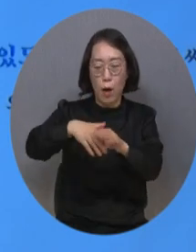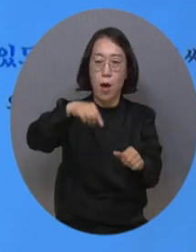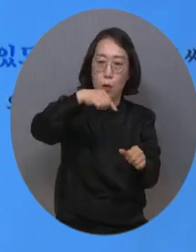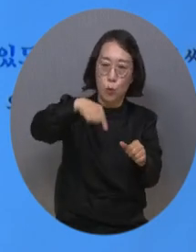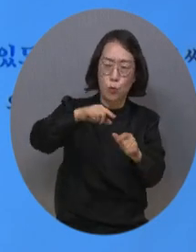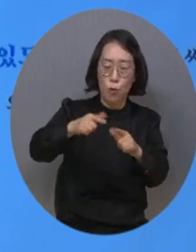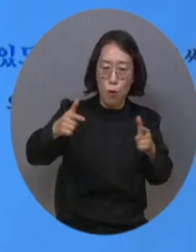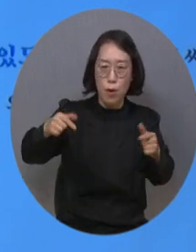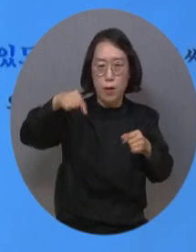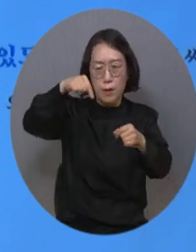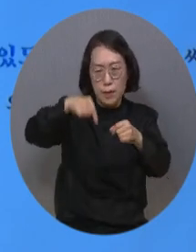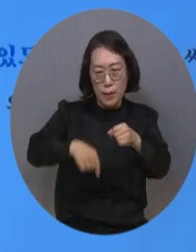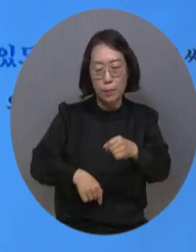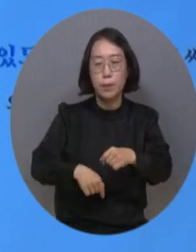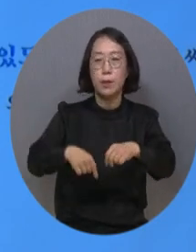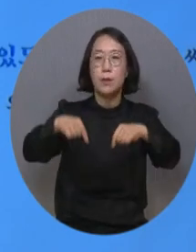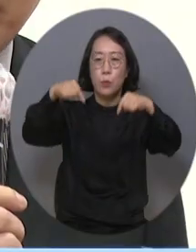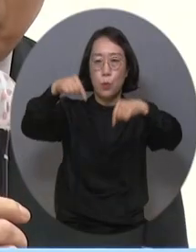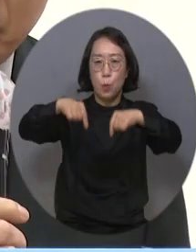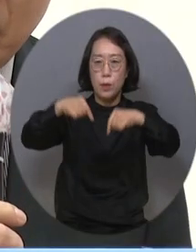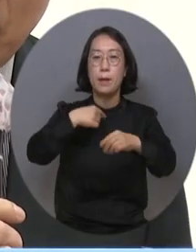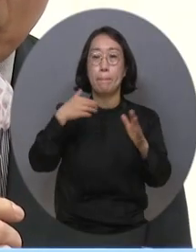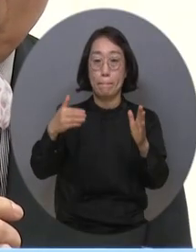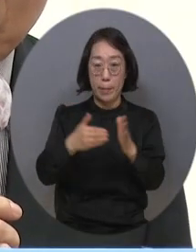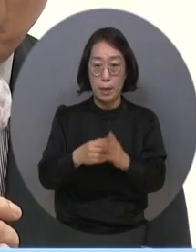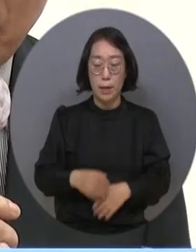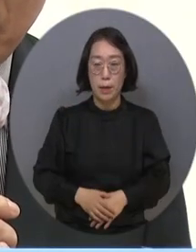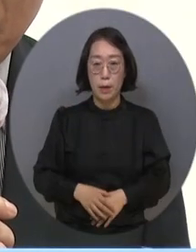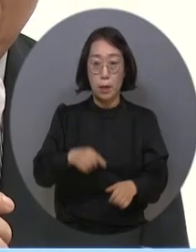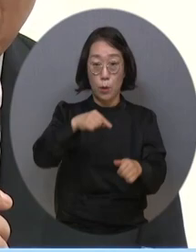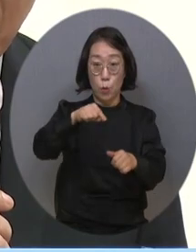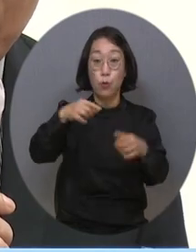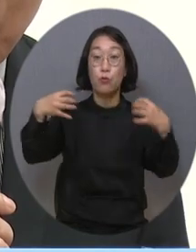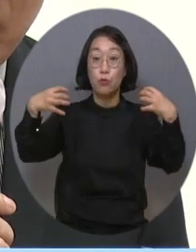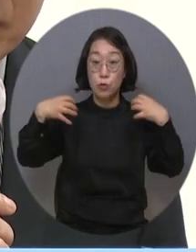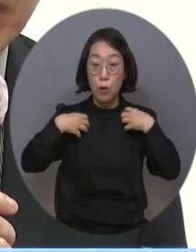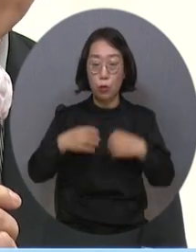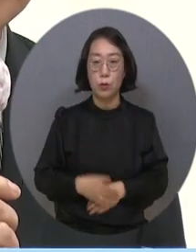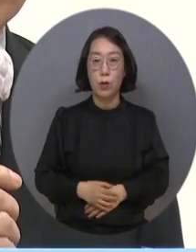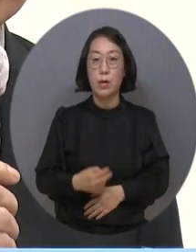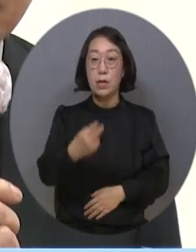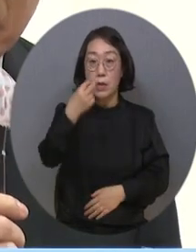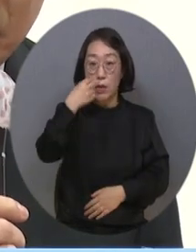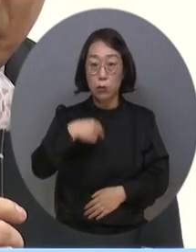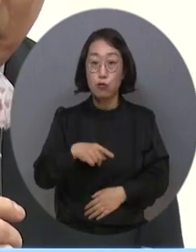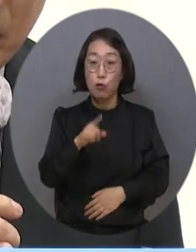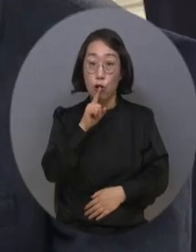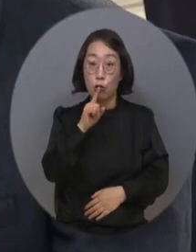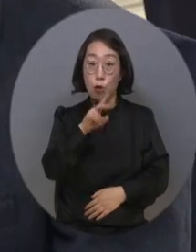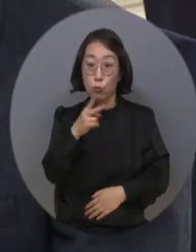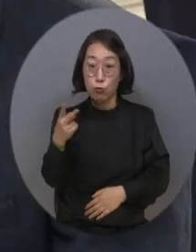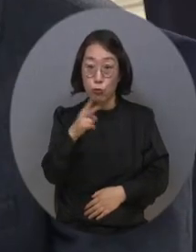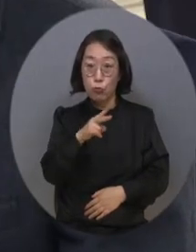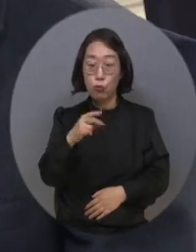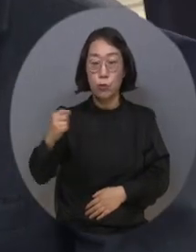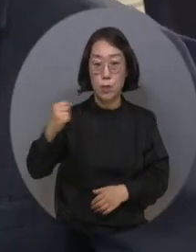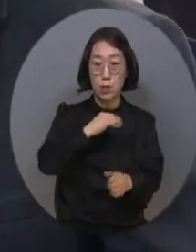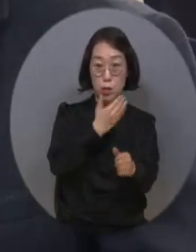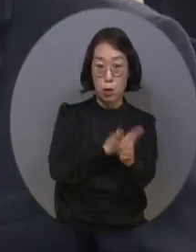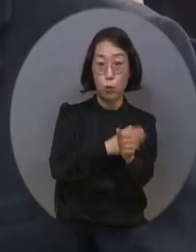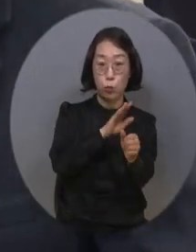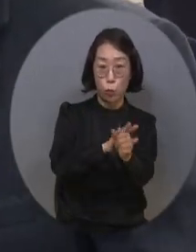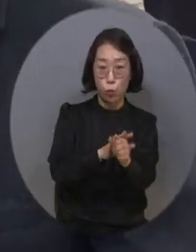대한 깊이 있는 논의를 나눴습니다 전남도 교육청은 다문화 학생의 이중언어 사용 능력을 장려하고 공생과